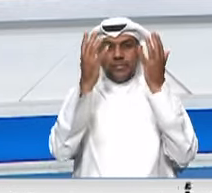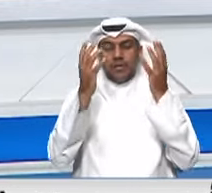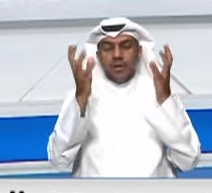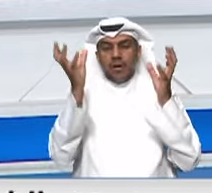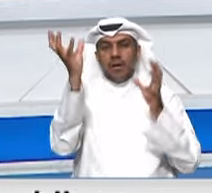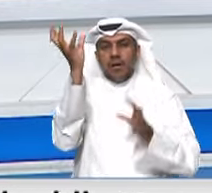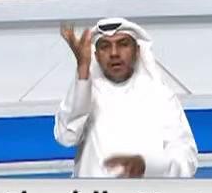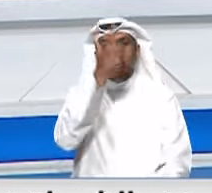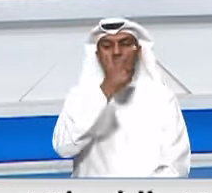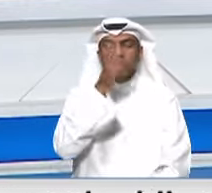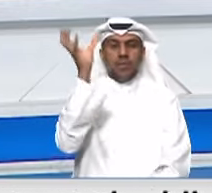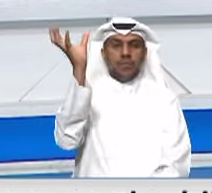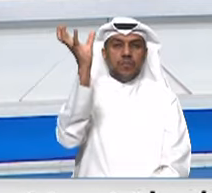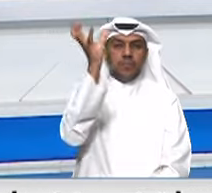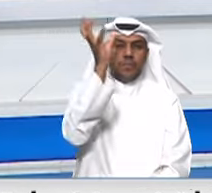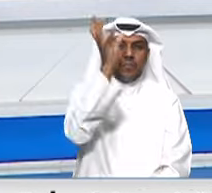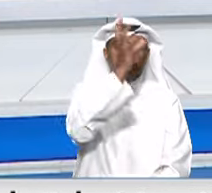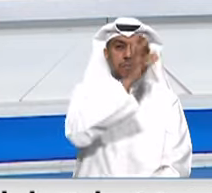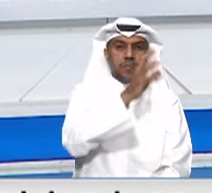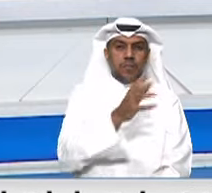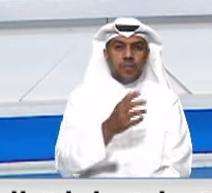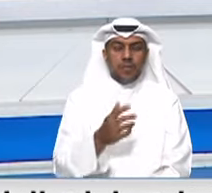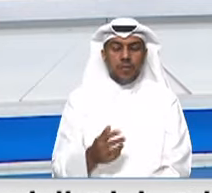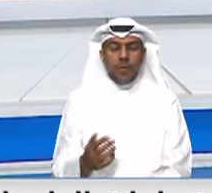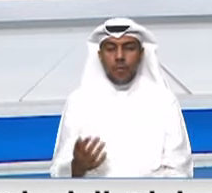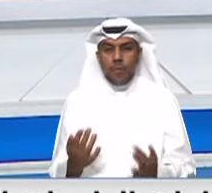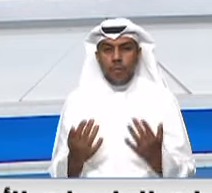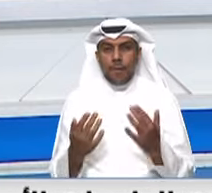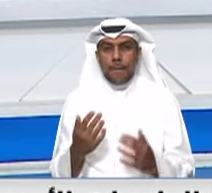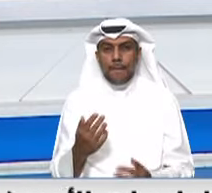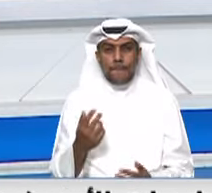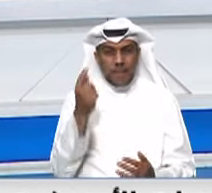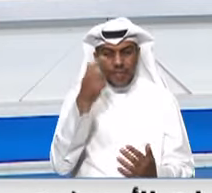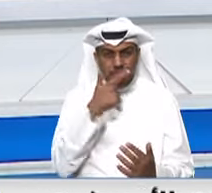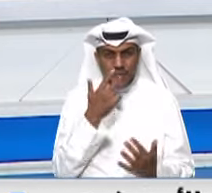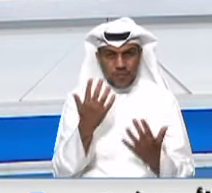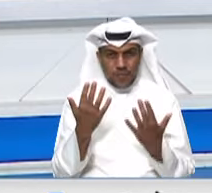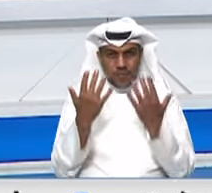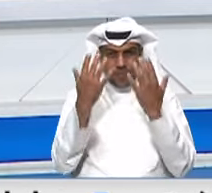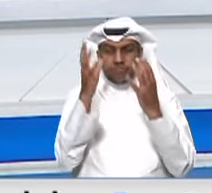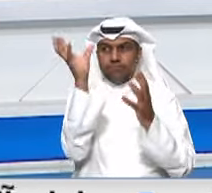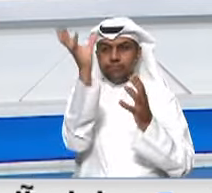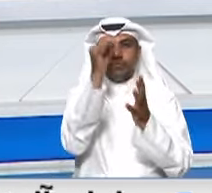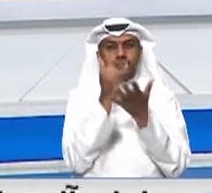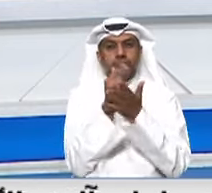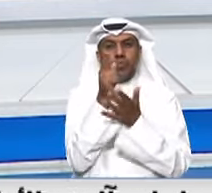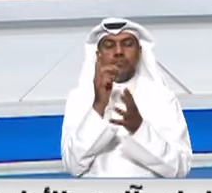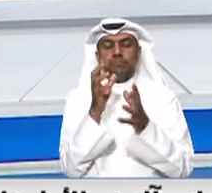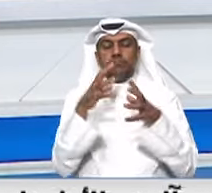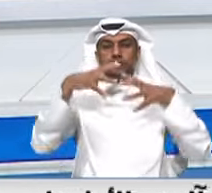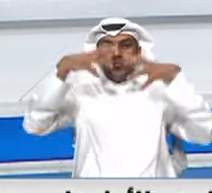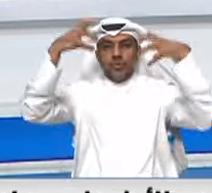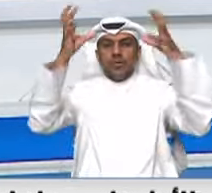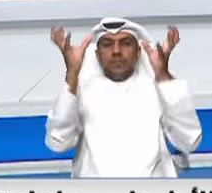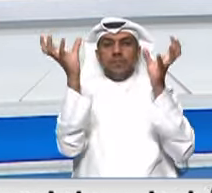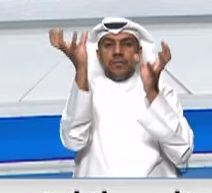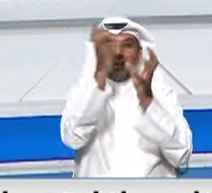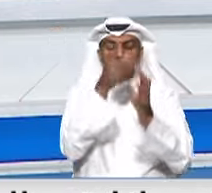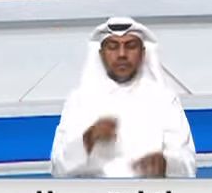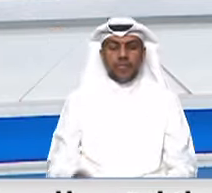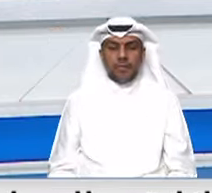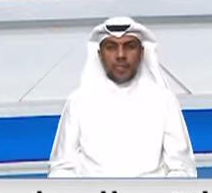قوية لتكون مثل هذه الفرص للأمطار الرعدية. من بعد منتصف نهار يوم الغد الفرصة موجودة،